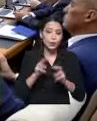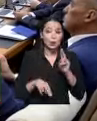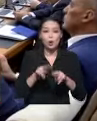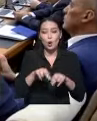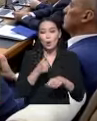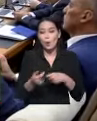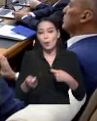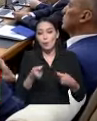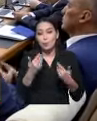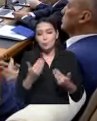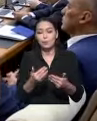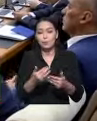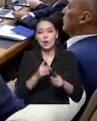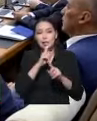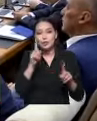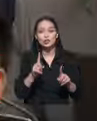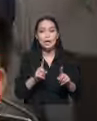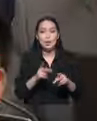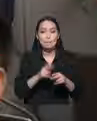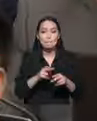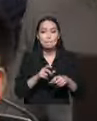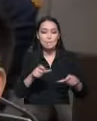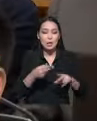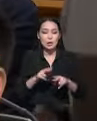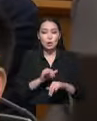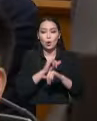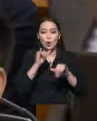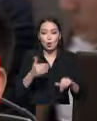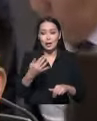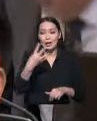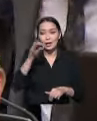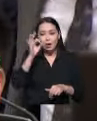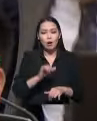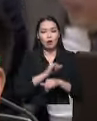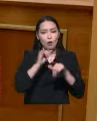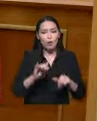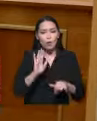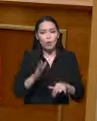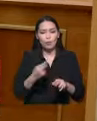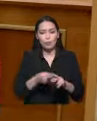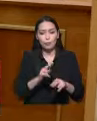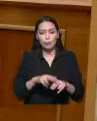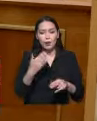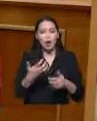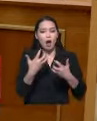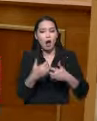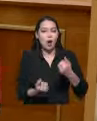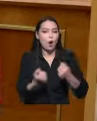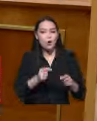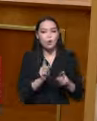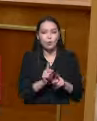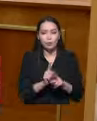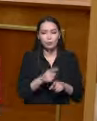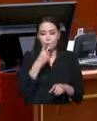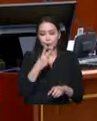биыл сирек металдарды көбейтуге бел сыбана кіріскен. 40%-ке арттырамыз дейді. Тек бұл емес, автомобиль өндірісіне де ден